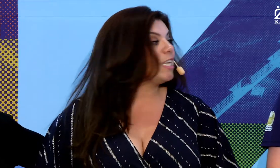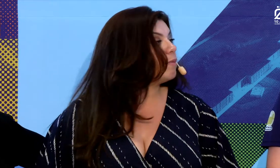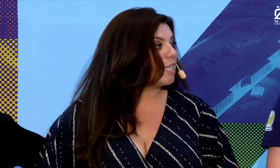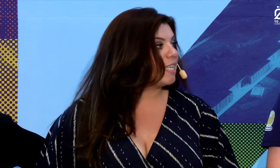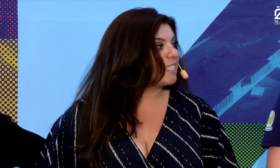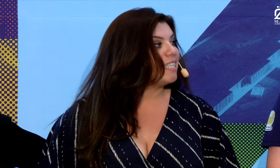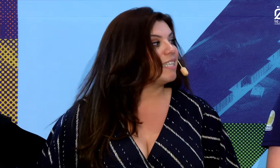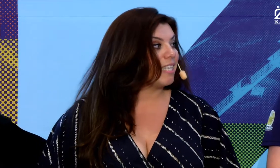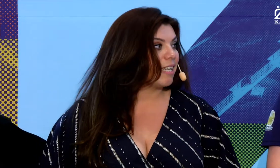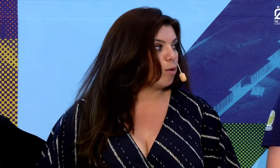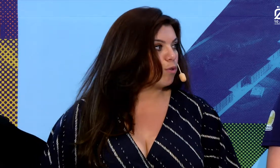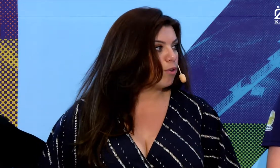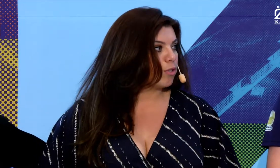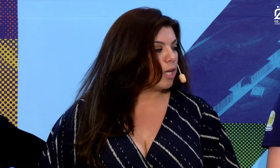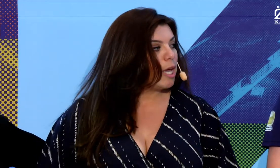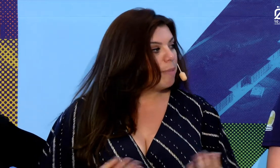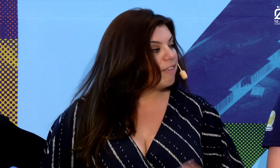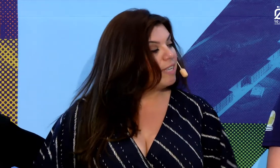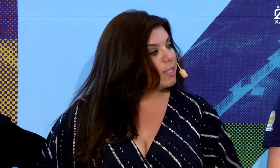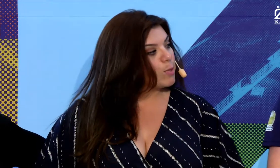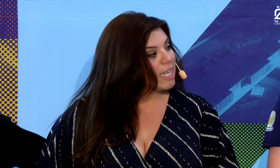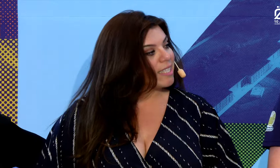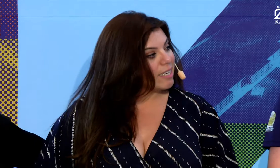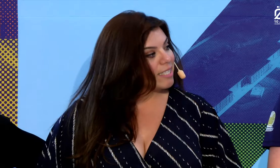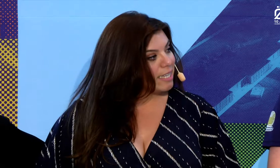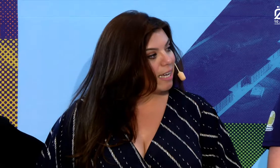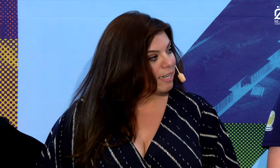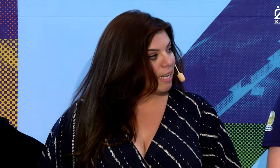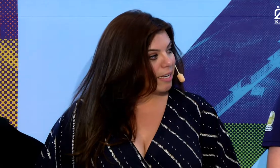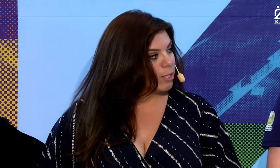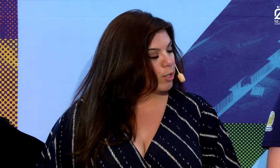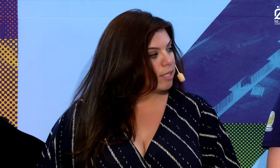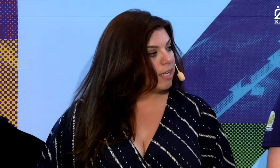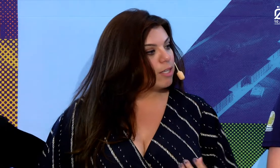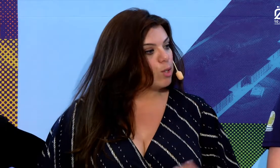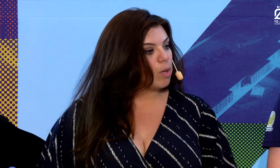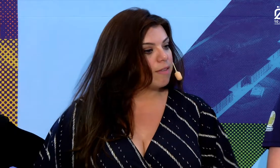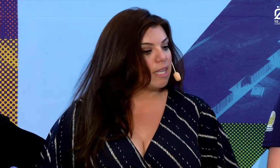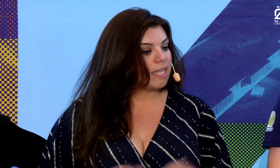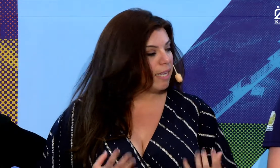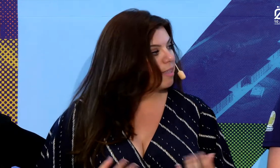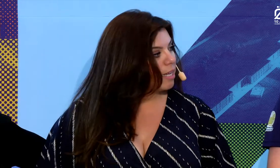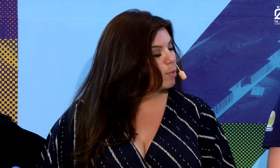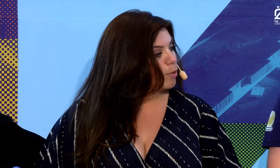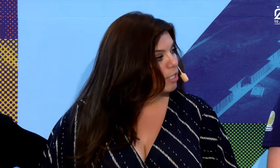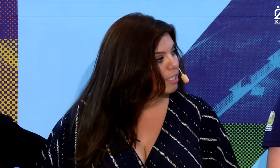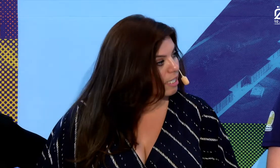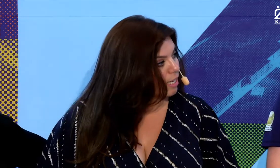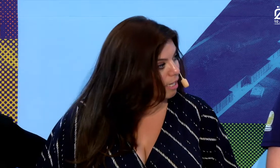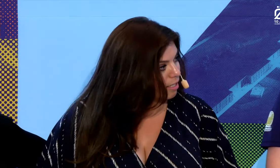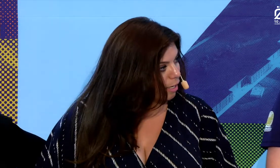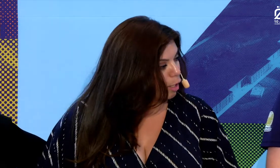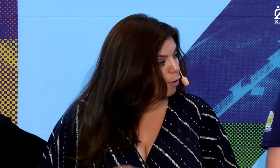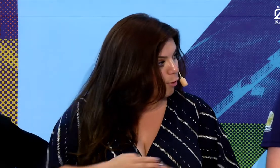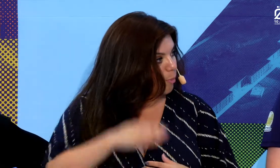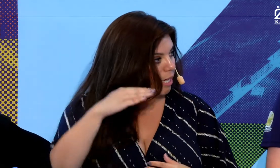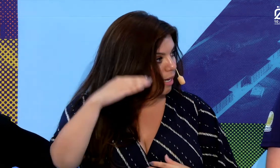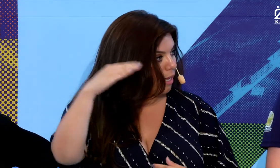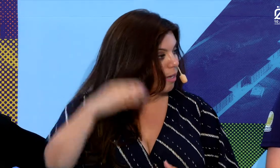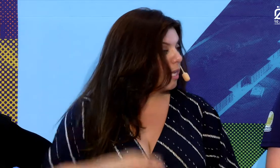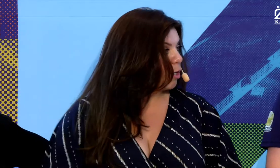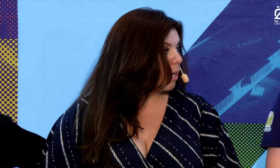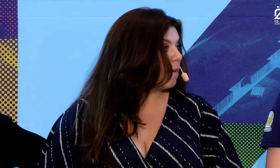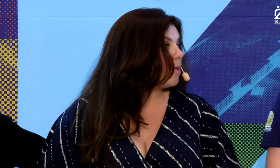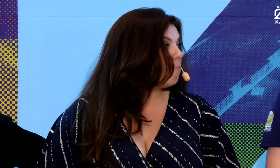med jämställdhetsintegrering hos oss. Men det finns ju skatterättsliga regler, så att är det så att vi inte hittar sponsringsrättigheter för